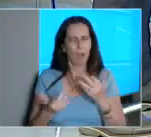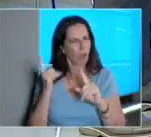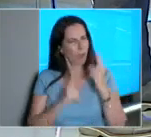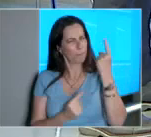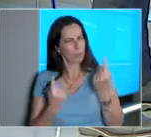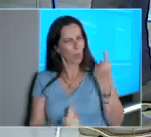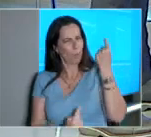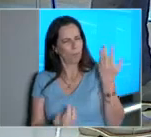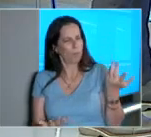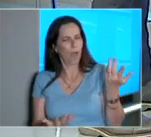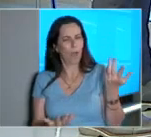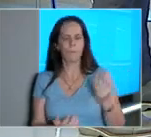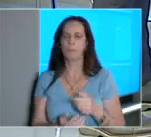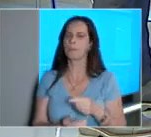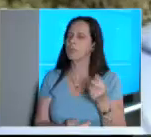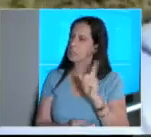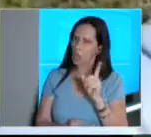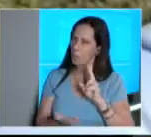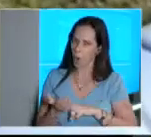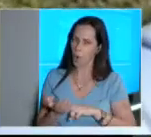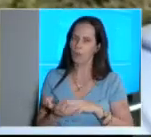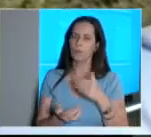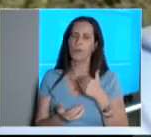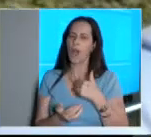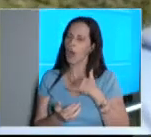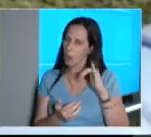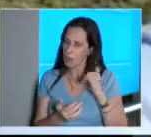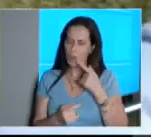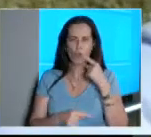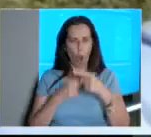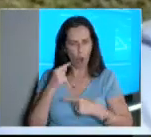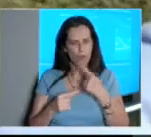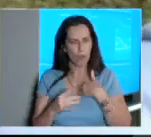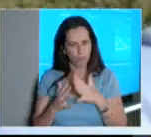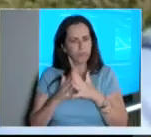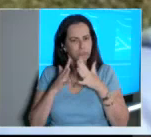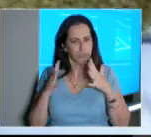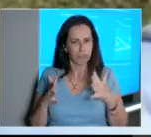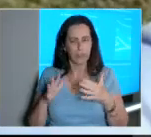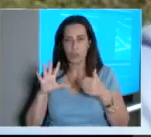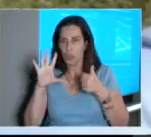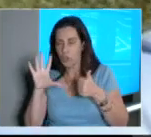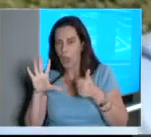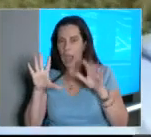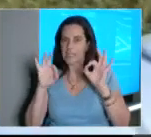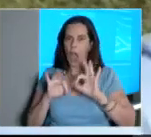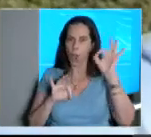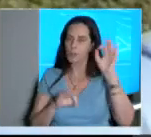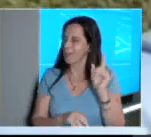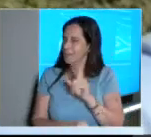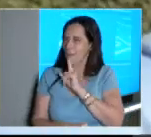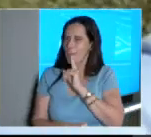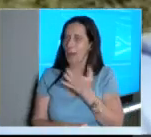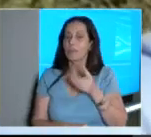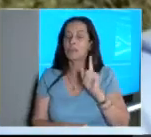פתאום? זה לא מדויק. אנחנו גדלים, כל שנה גדלים בין 6-10%. אבל זה לא